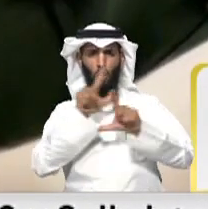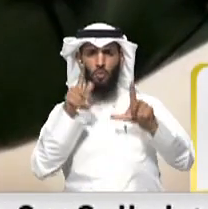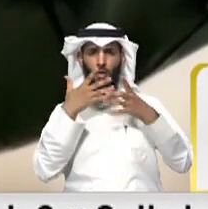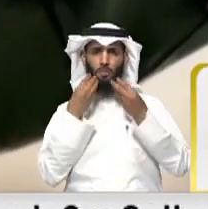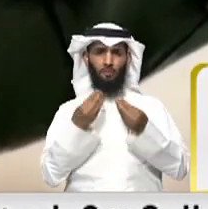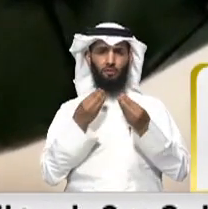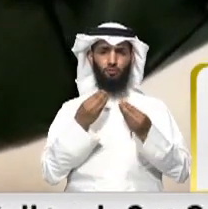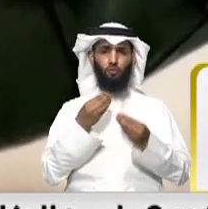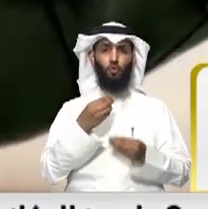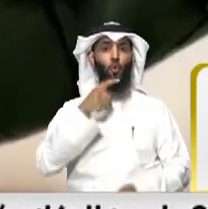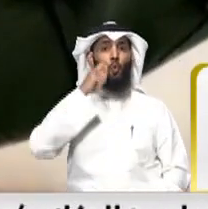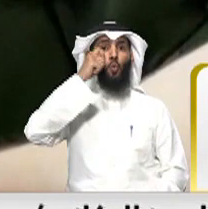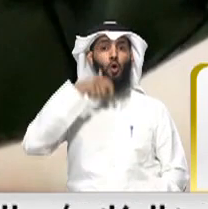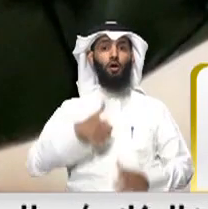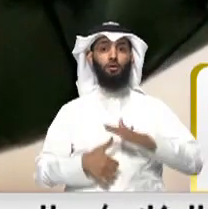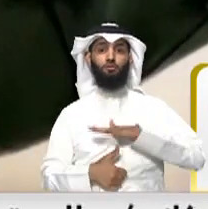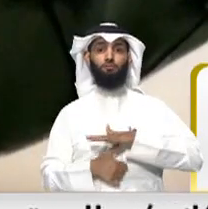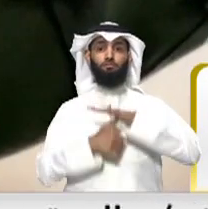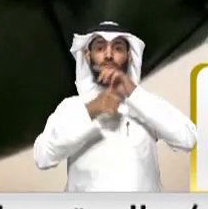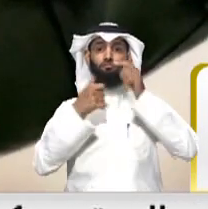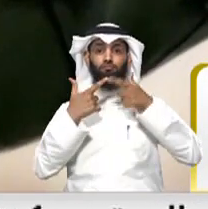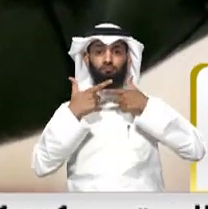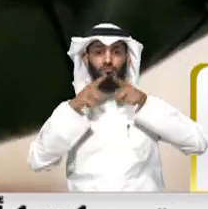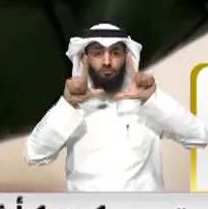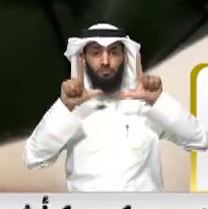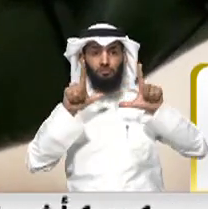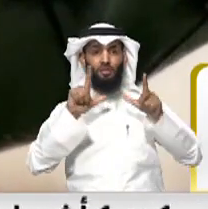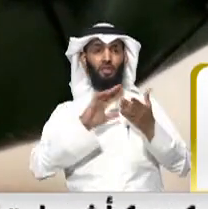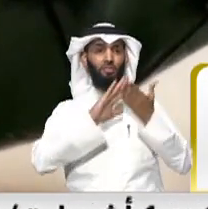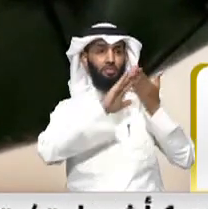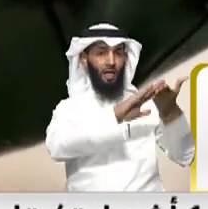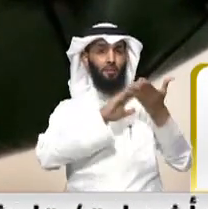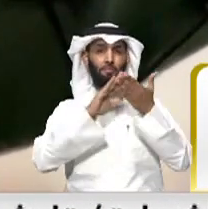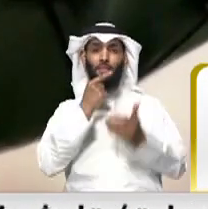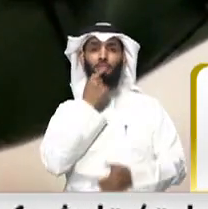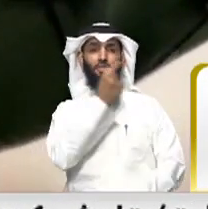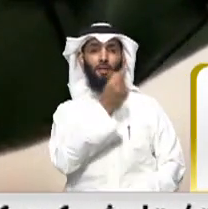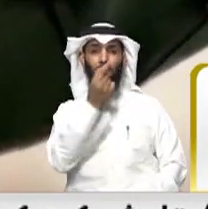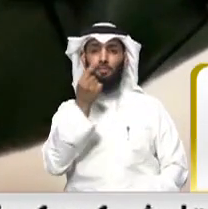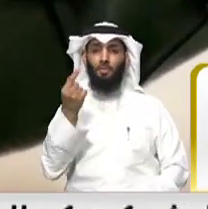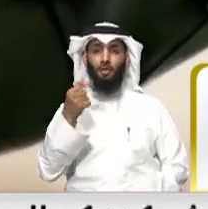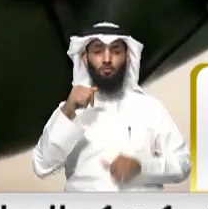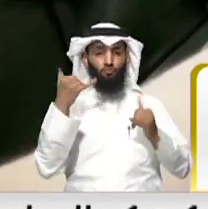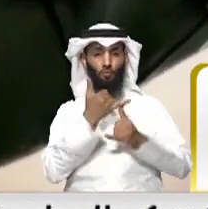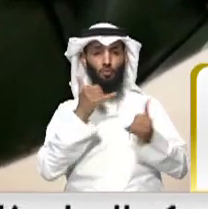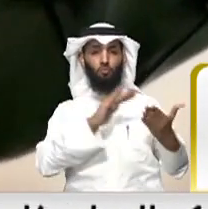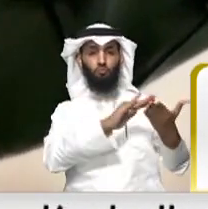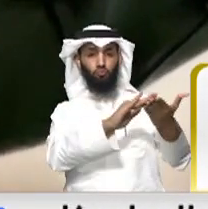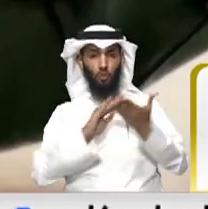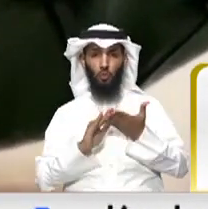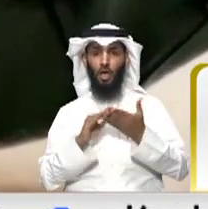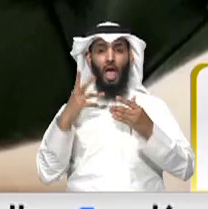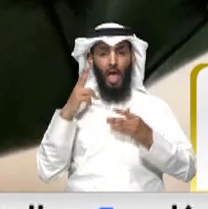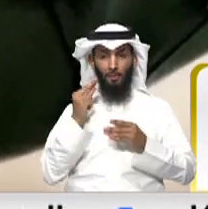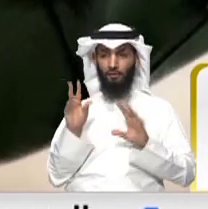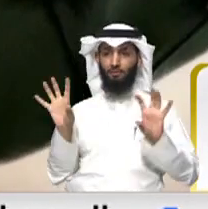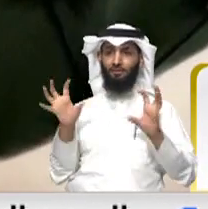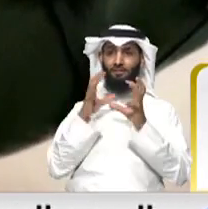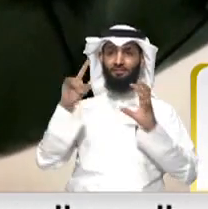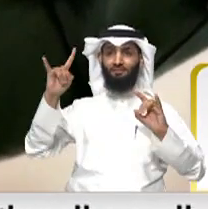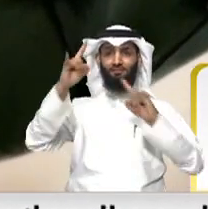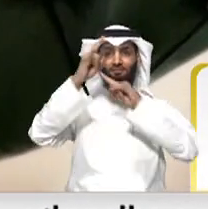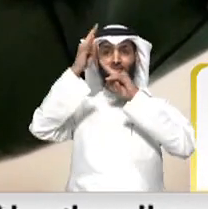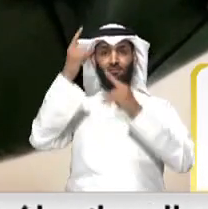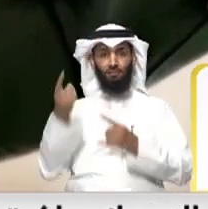الاوكراني فولمير زيلينسكي شركاء مجددا الاسراع في تزويد بلاده بمزيد من انظمه الدفاع الجوي وبدء